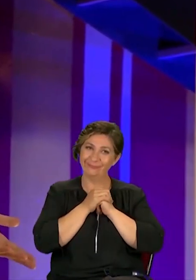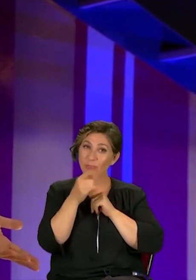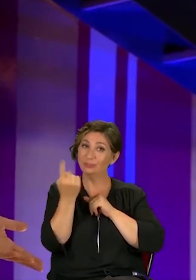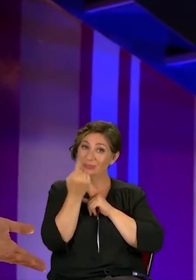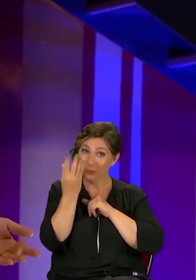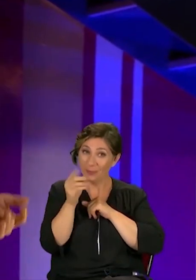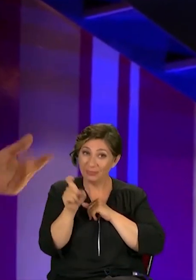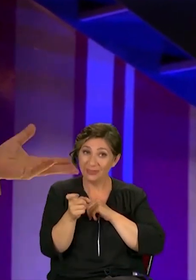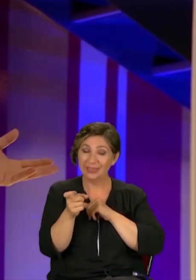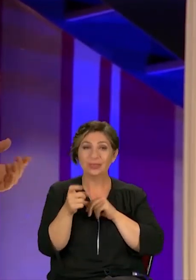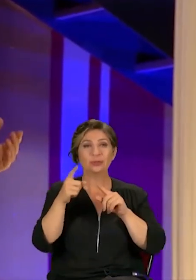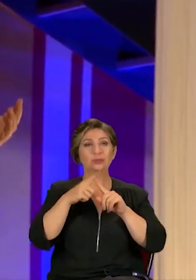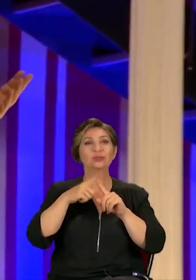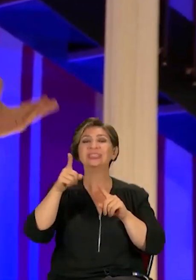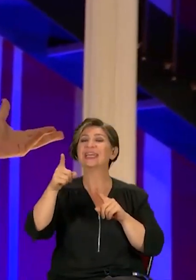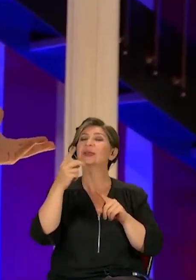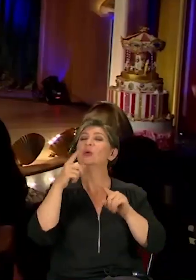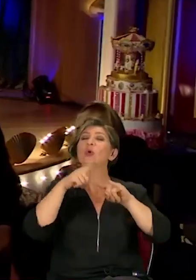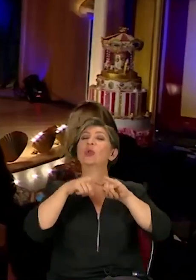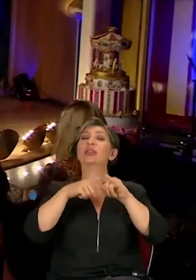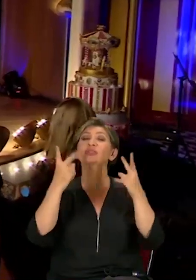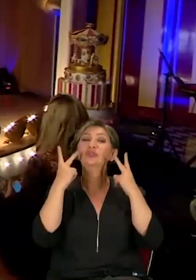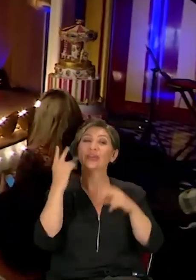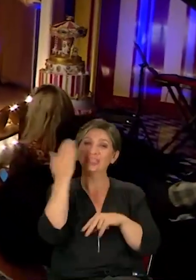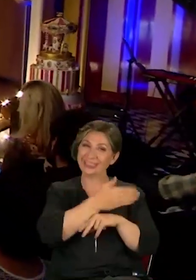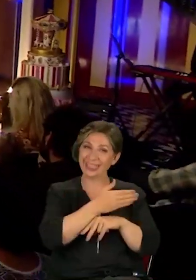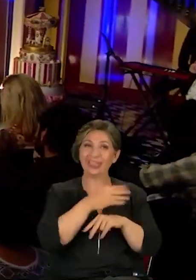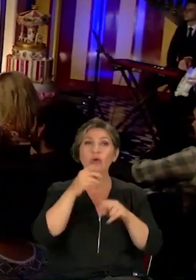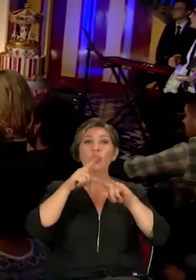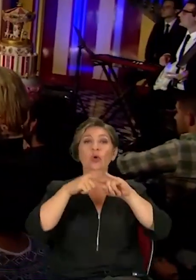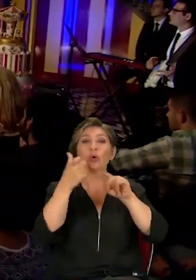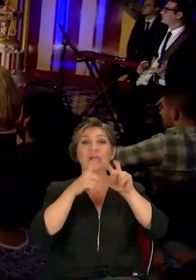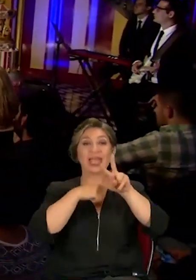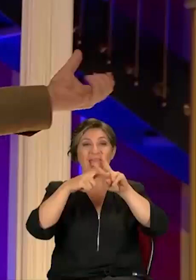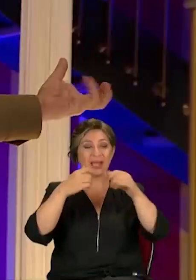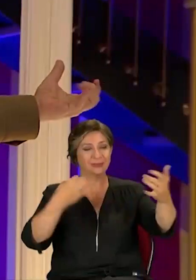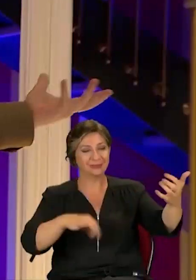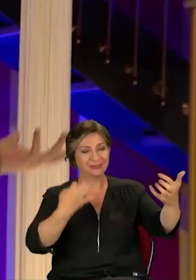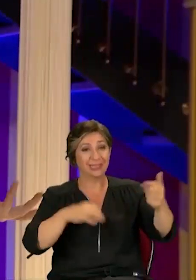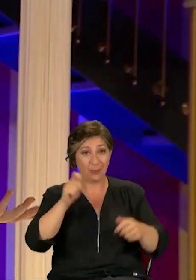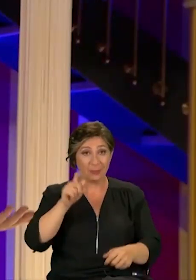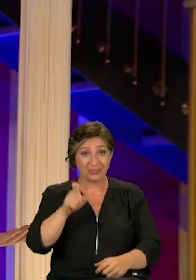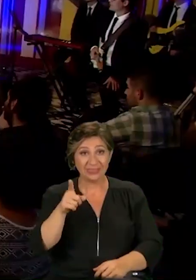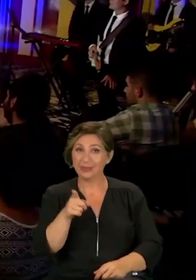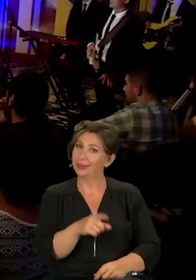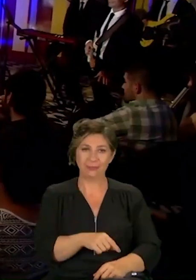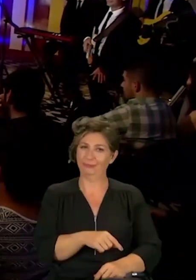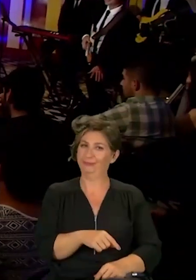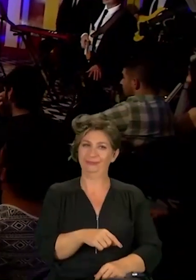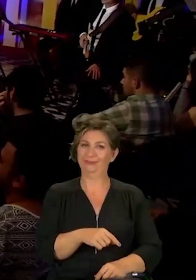Böyle bir şey olabilir mi? Tunca, sen Hülya'nın şovuna çıksaydın, Hülya'yı alıp gitar olarak çalabilir miydin?